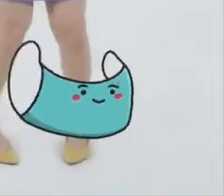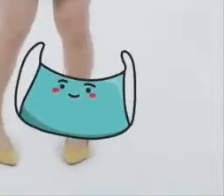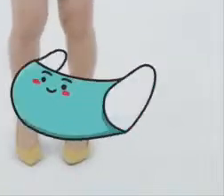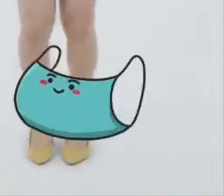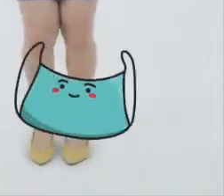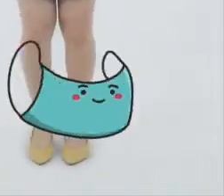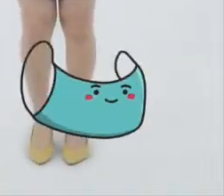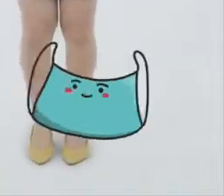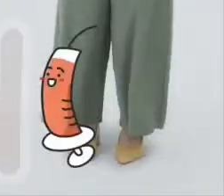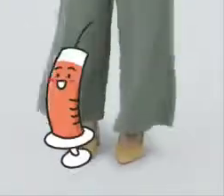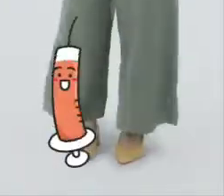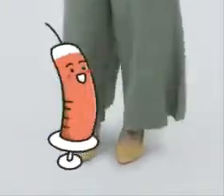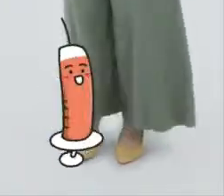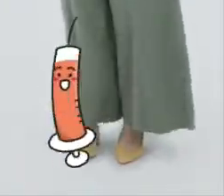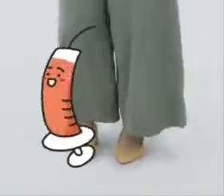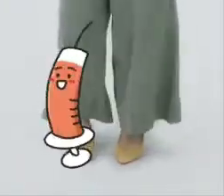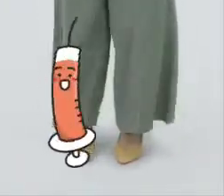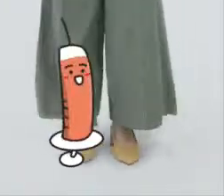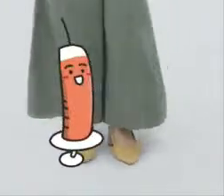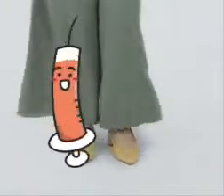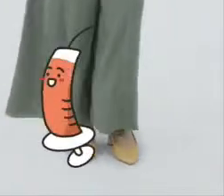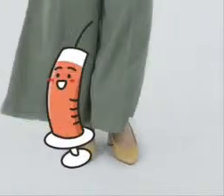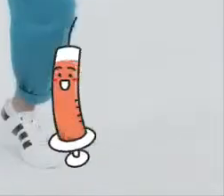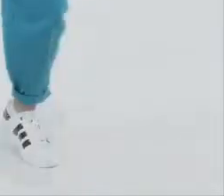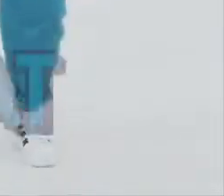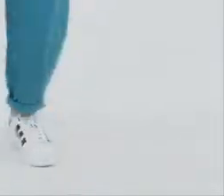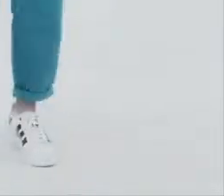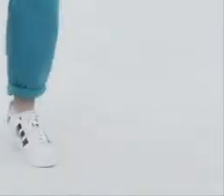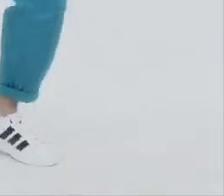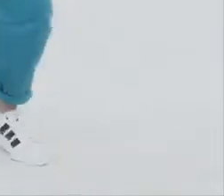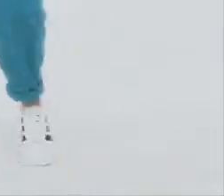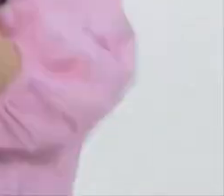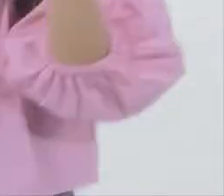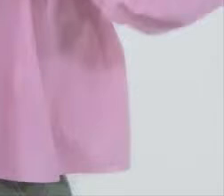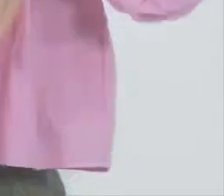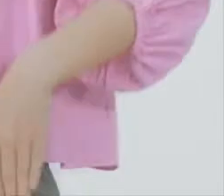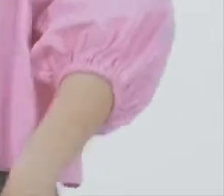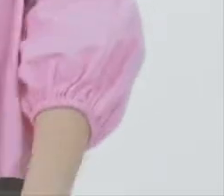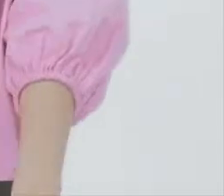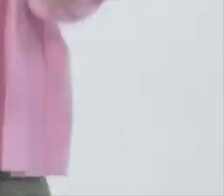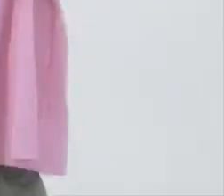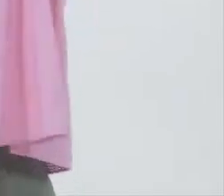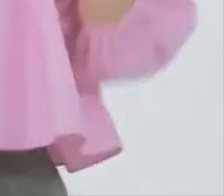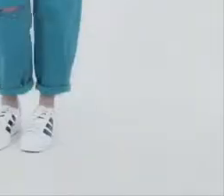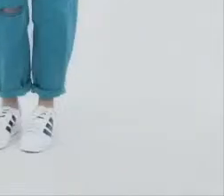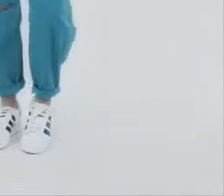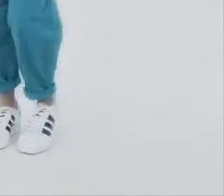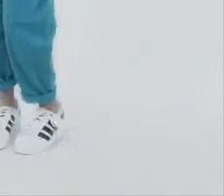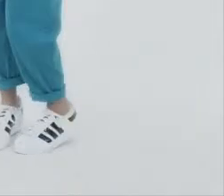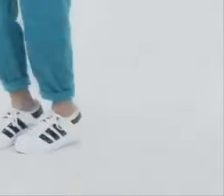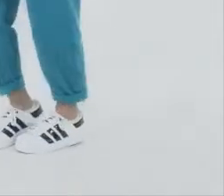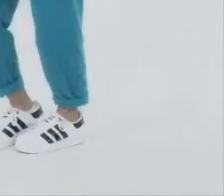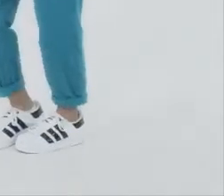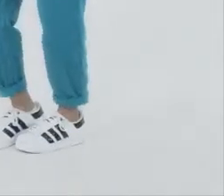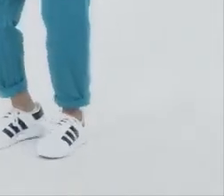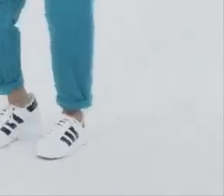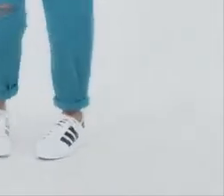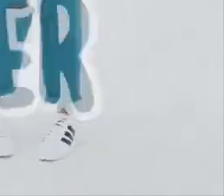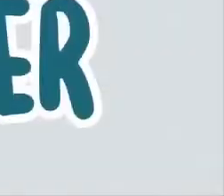Ayo masker, ayo vaksin, tiada yang dapat merenggut